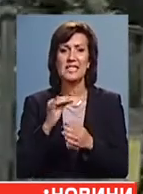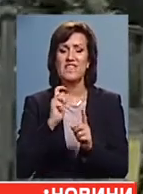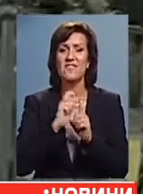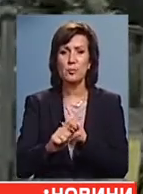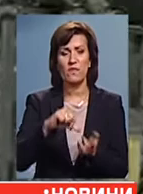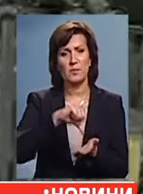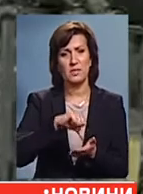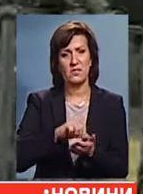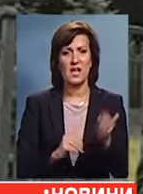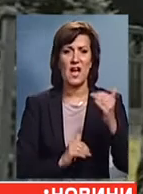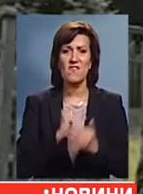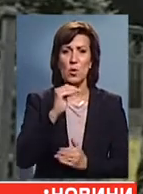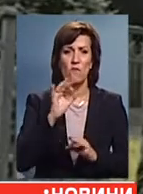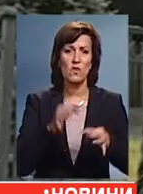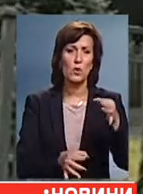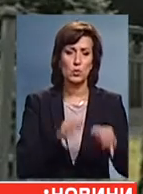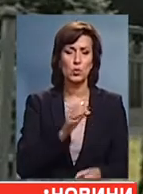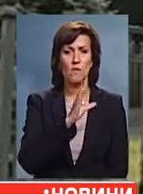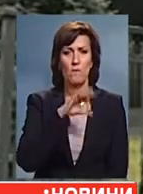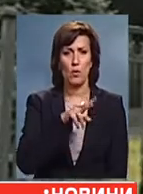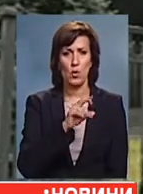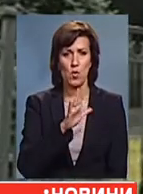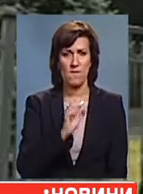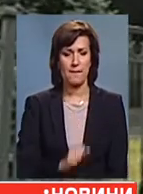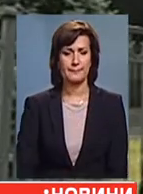відповідь представника Верховного суду Олександра Волкова.